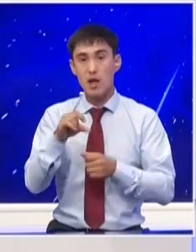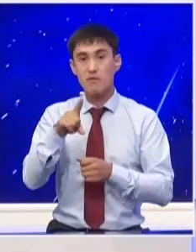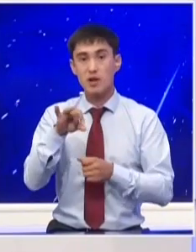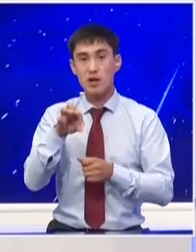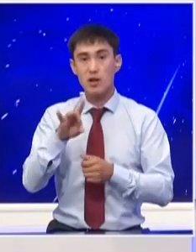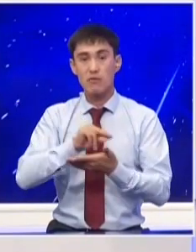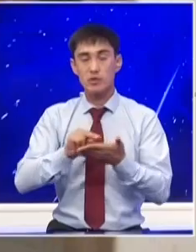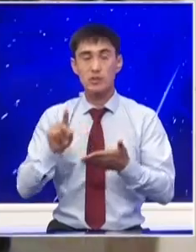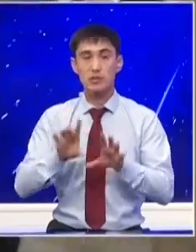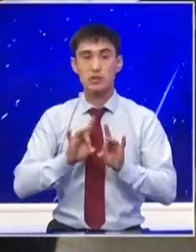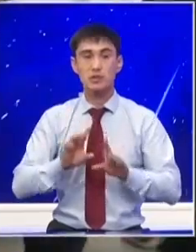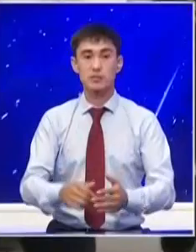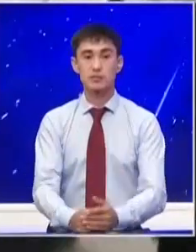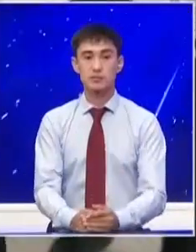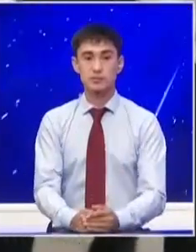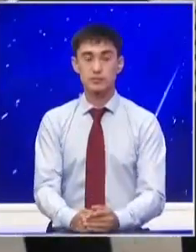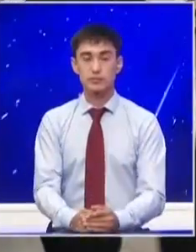Ликерова.